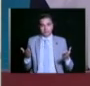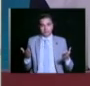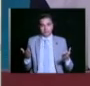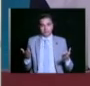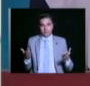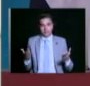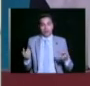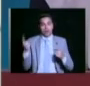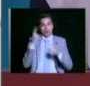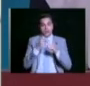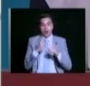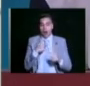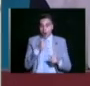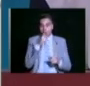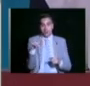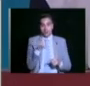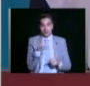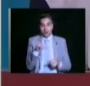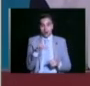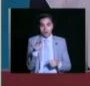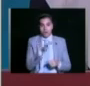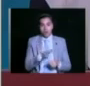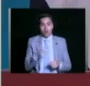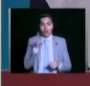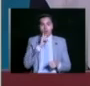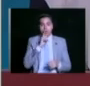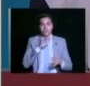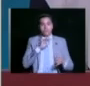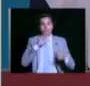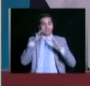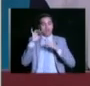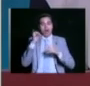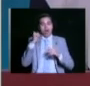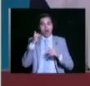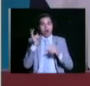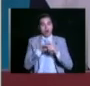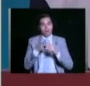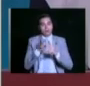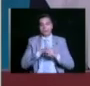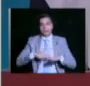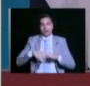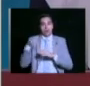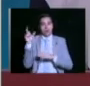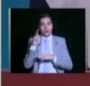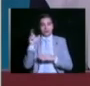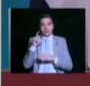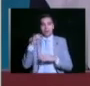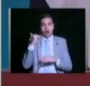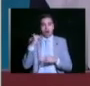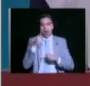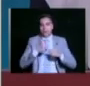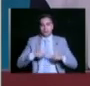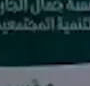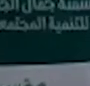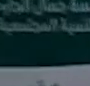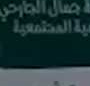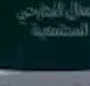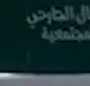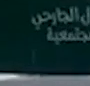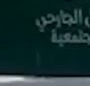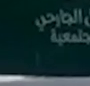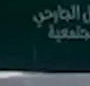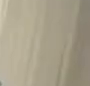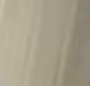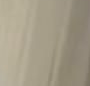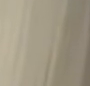انا الحقيقه يعني عندي سؤال كمان استاذه رباب واحنا بنتابع الصوره بنتابع الصوره مع حضرتك شايفين كمان في